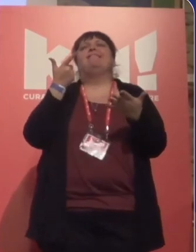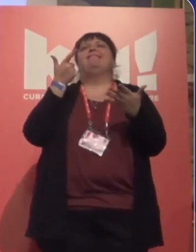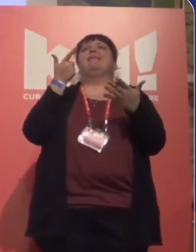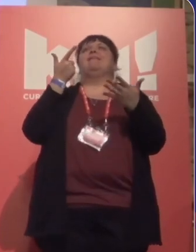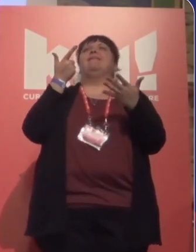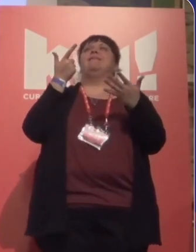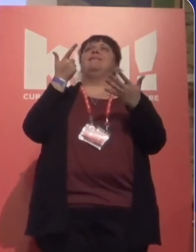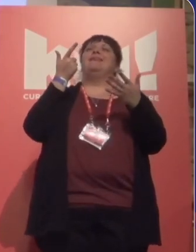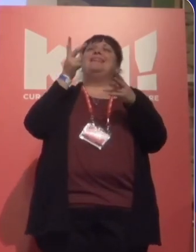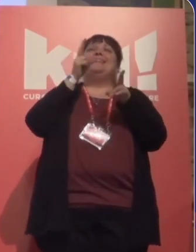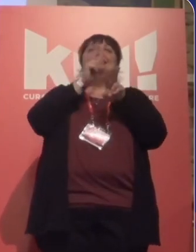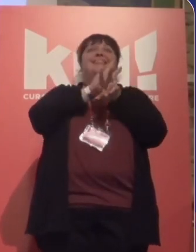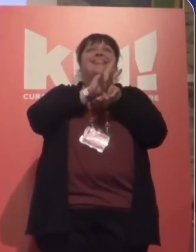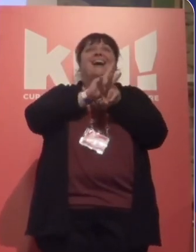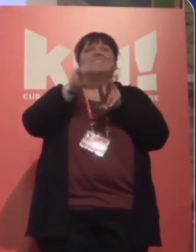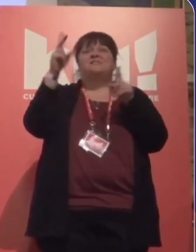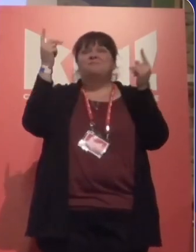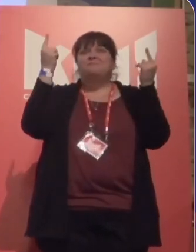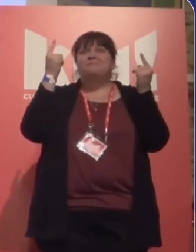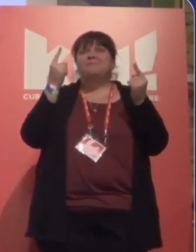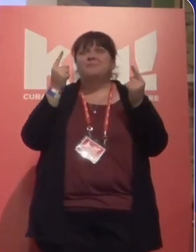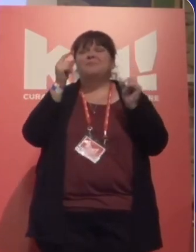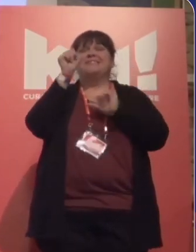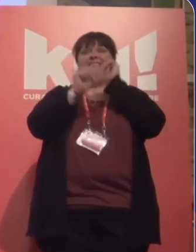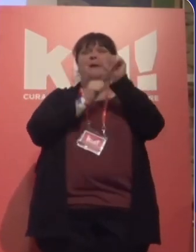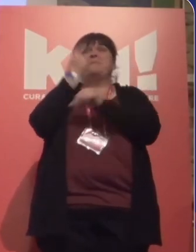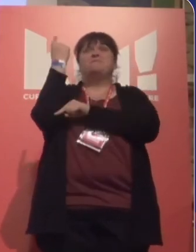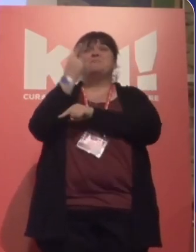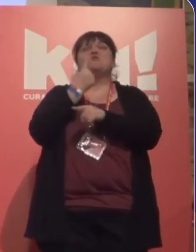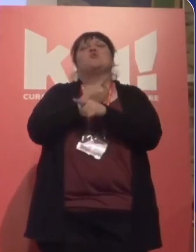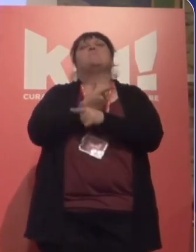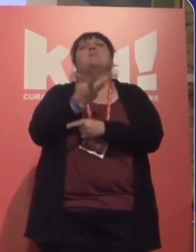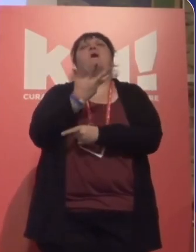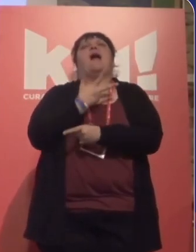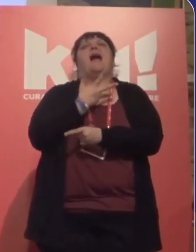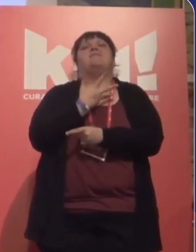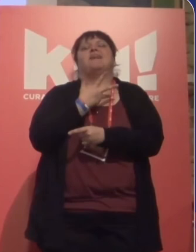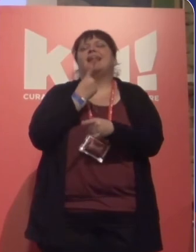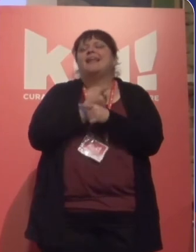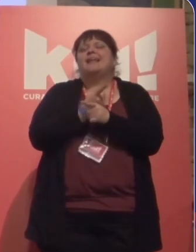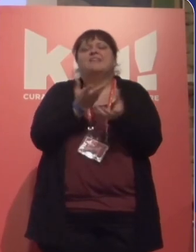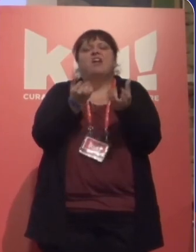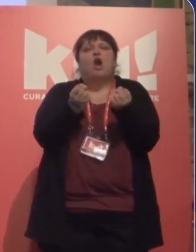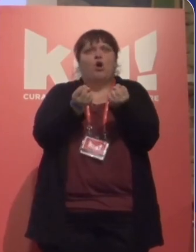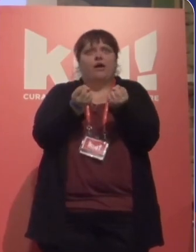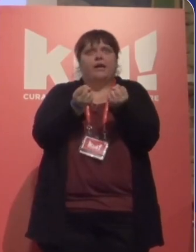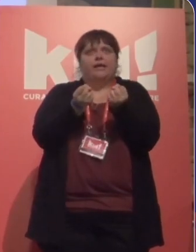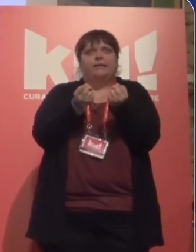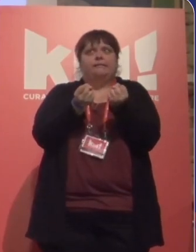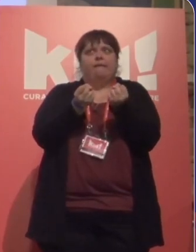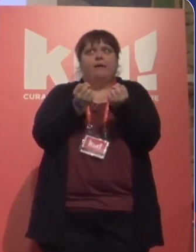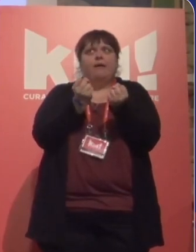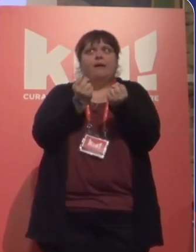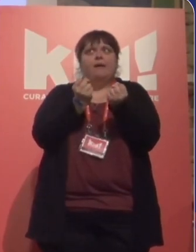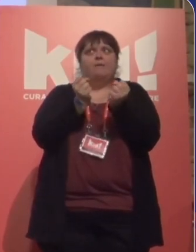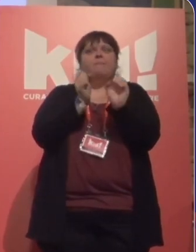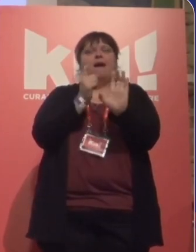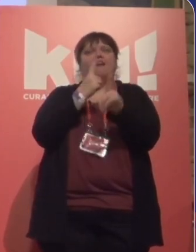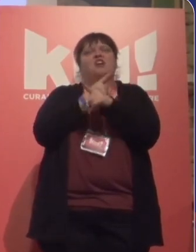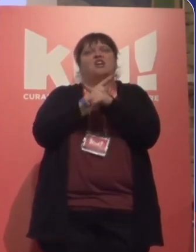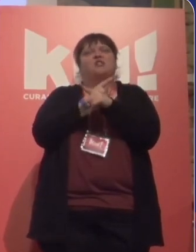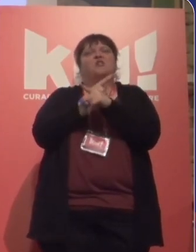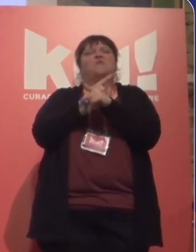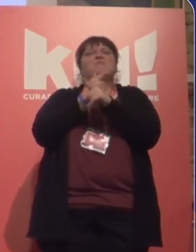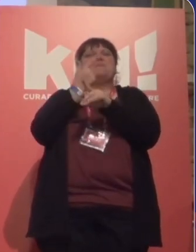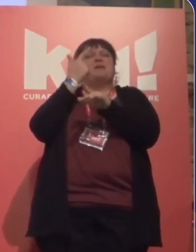dette poi non sono così certe come si vorrebbe far credere torno la questione